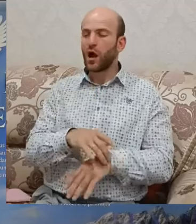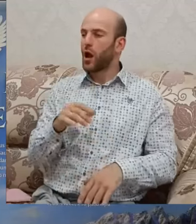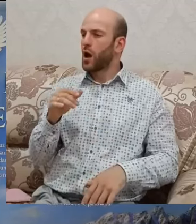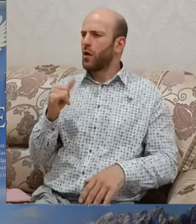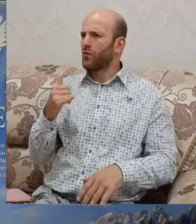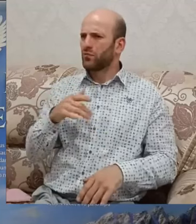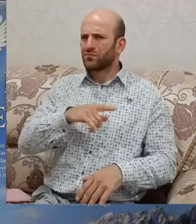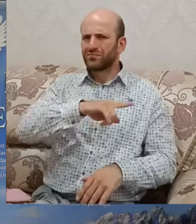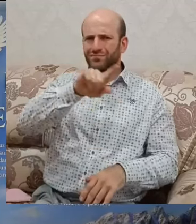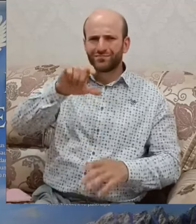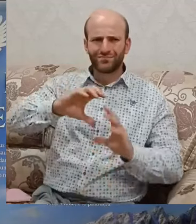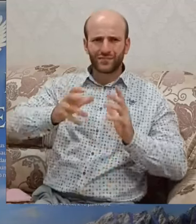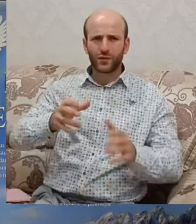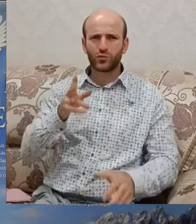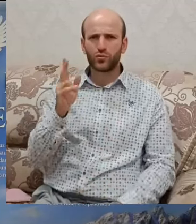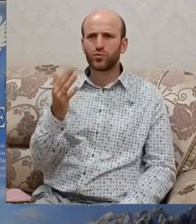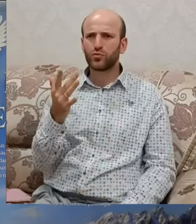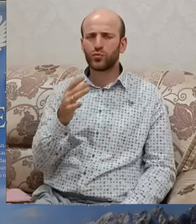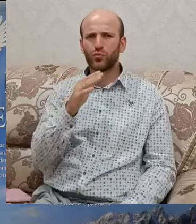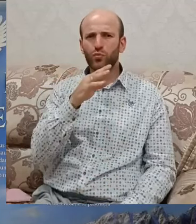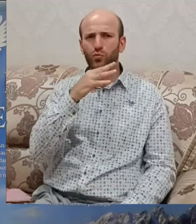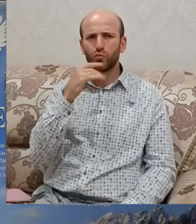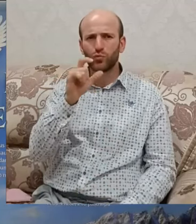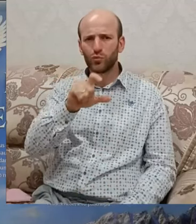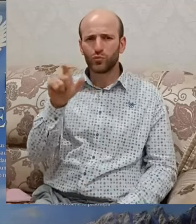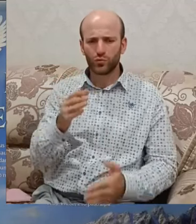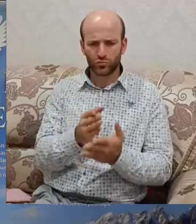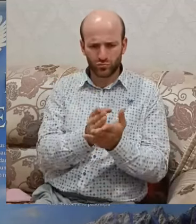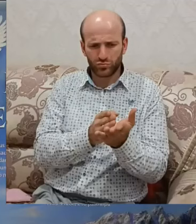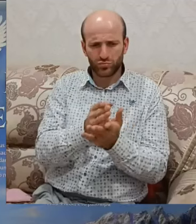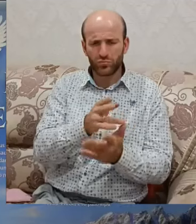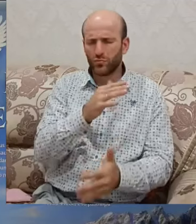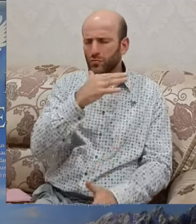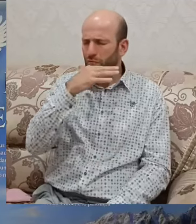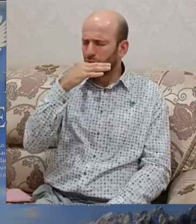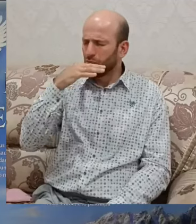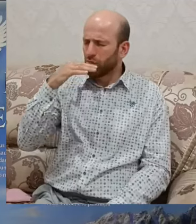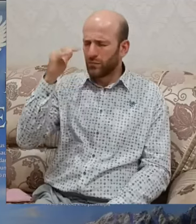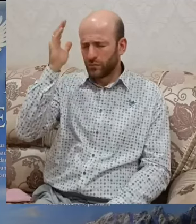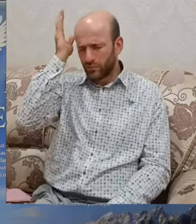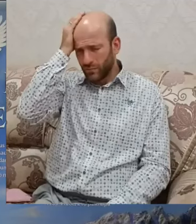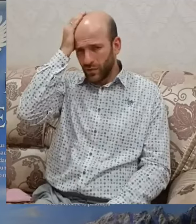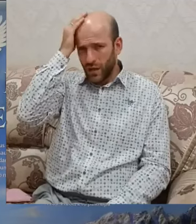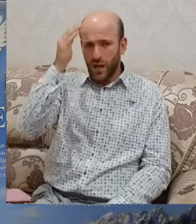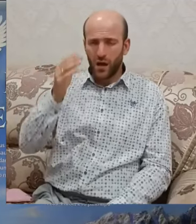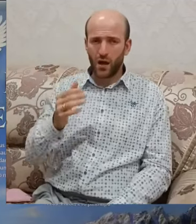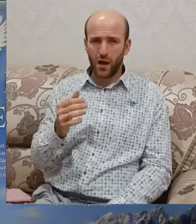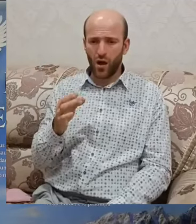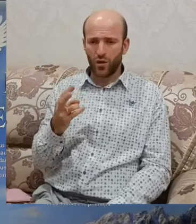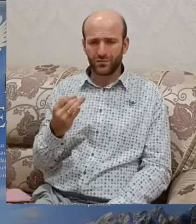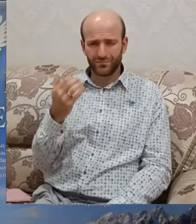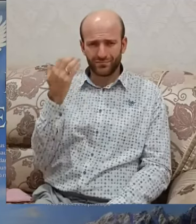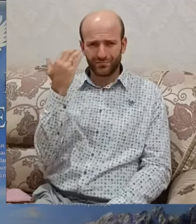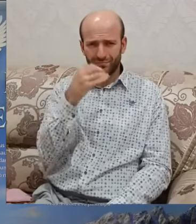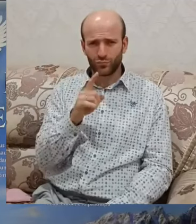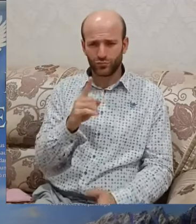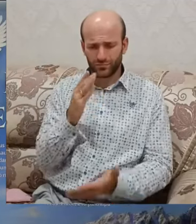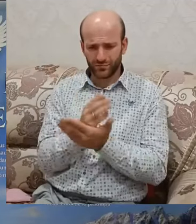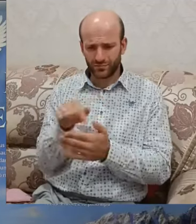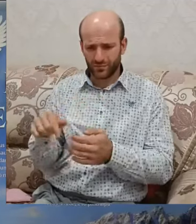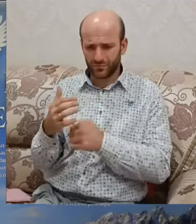хочет? Žinioje yra tvarka. В послании есть порядок. Žinioje yra apreiškimas. В послании есть откровение.